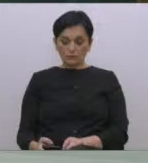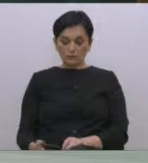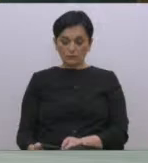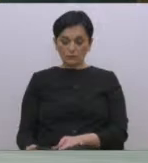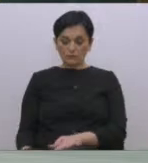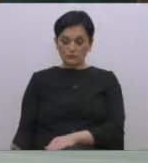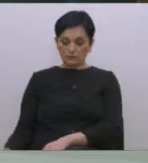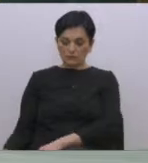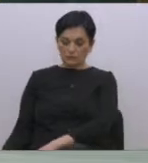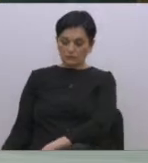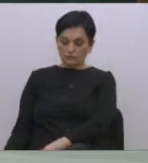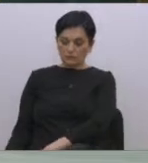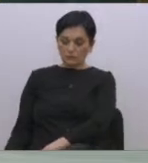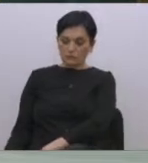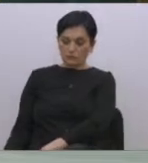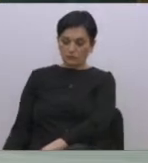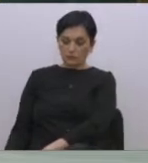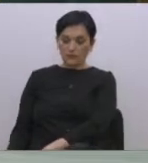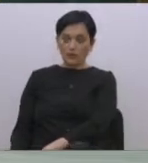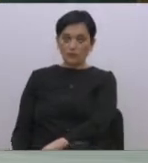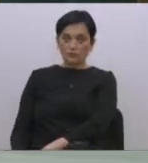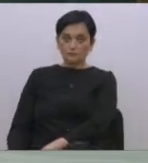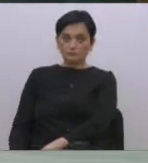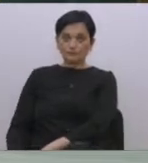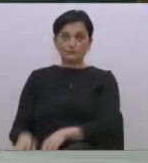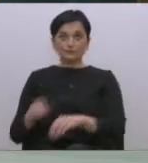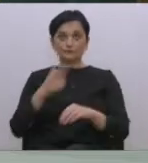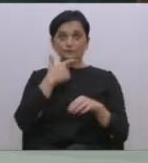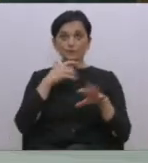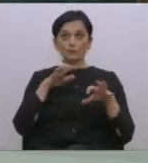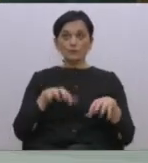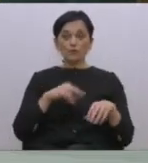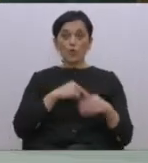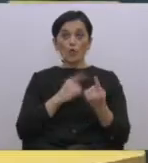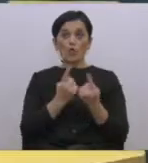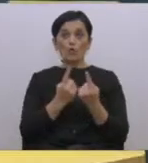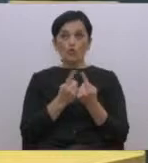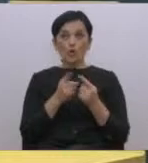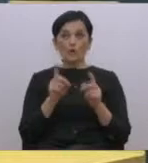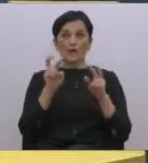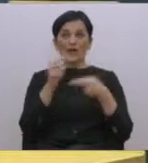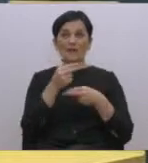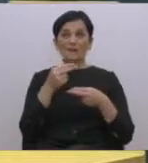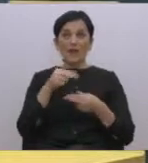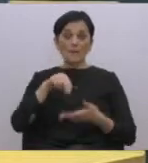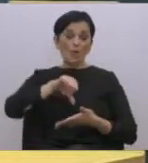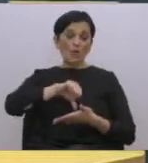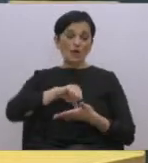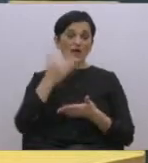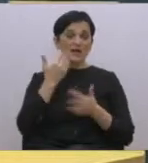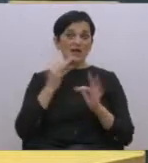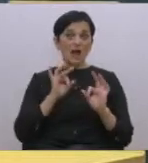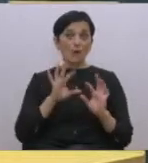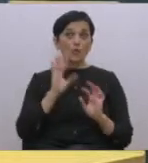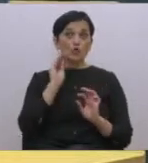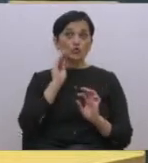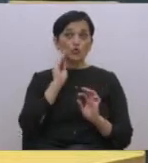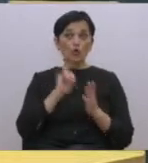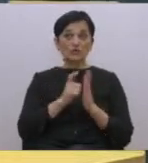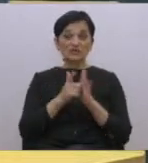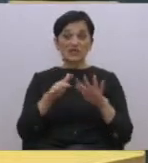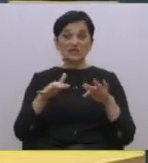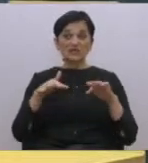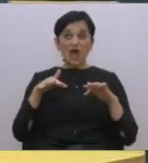Batonul Tavdomare, colegul meu, și aici le va arski hrida, tema ze gamos la magram. Rodesat Starbucks,